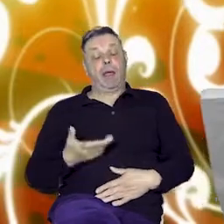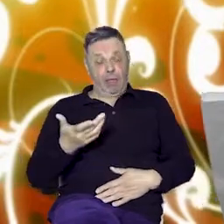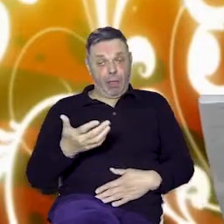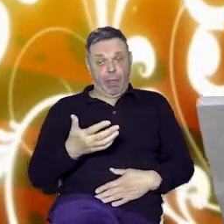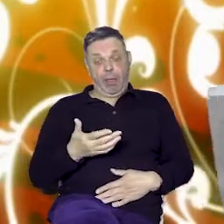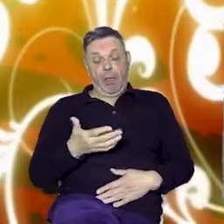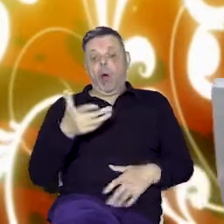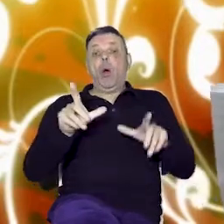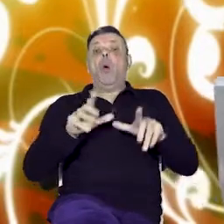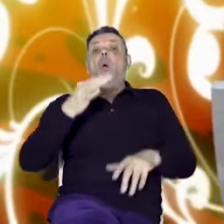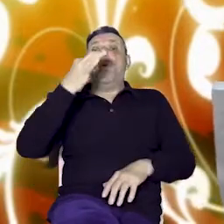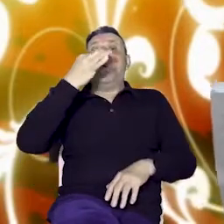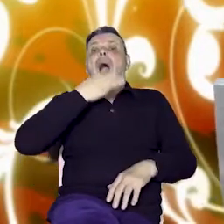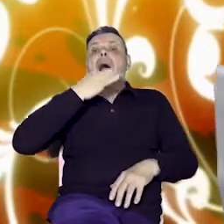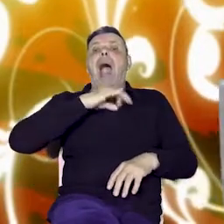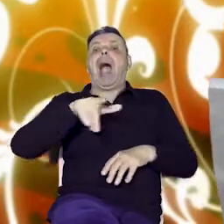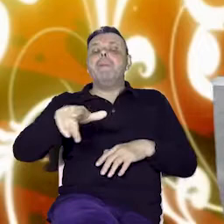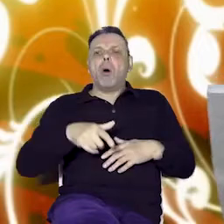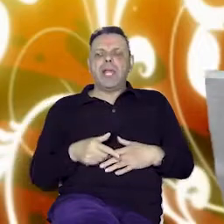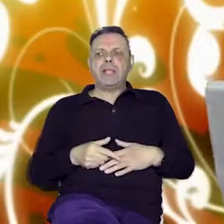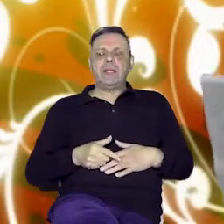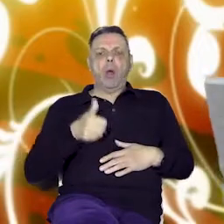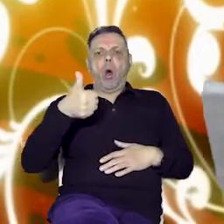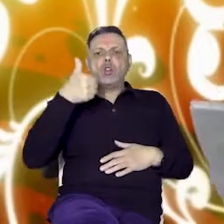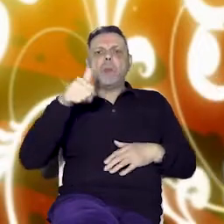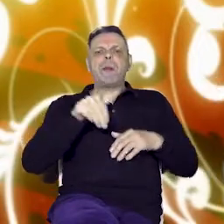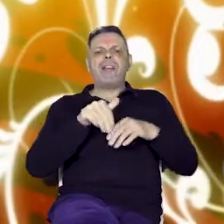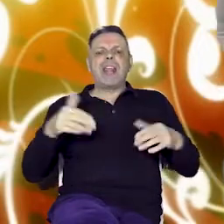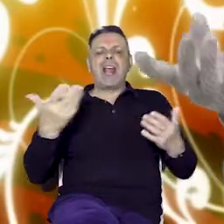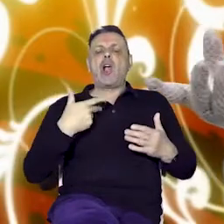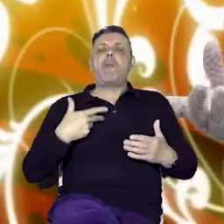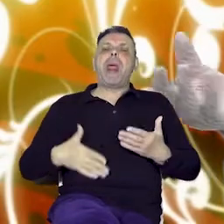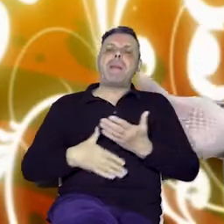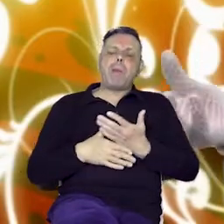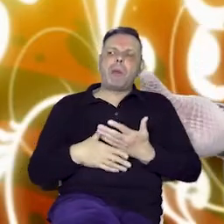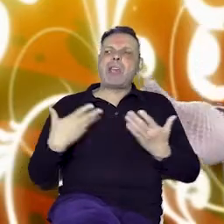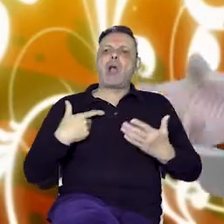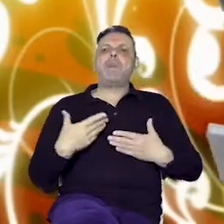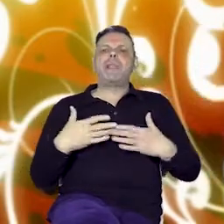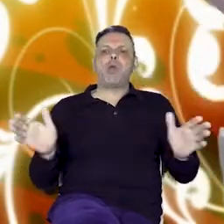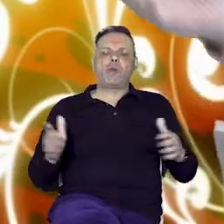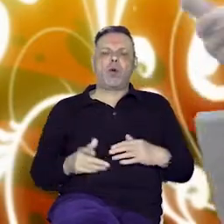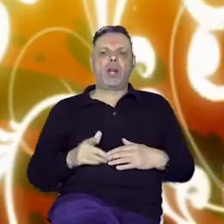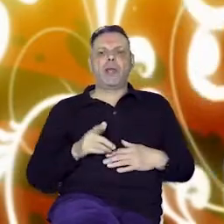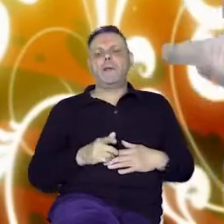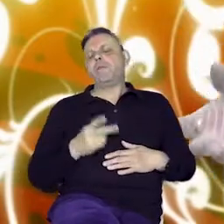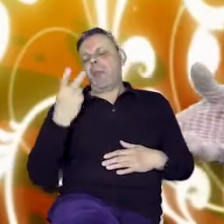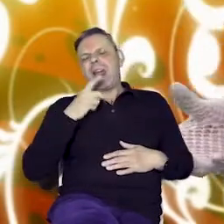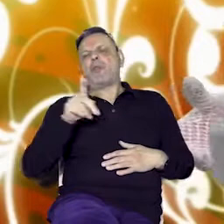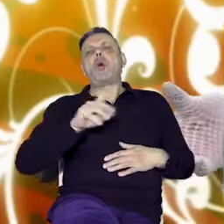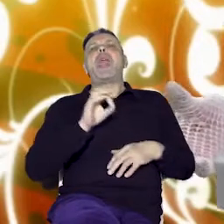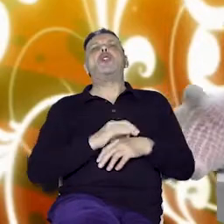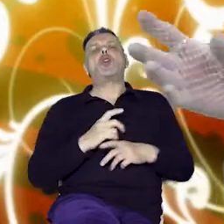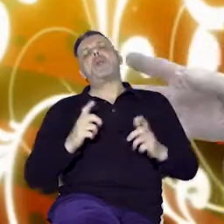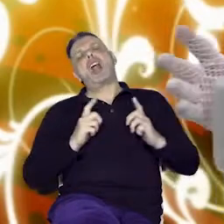bih ja rekla, prva linija kako bi nam pomogli da se otvorimo, jer to nije liječnik koji moraš čekati, tamo